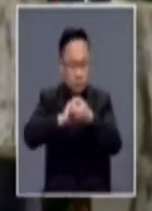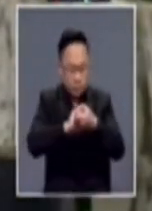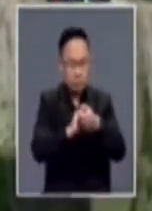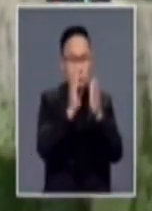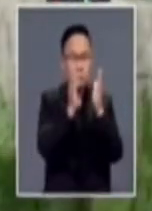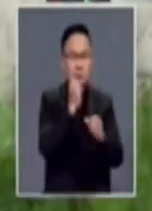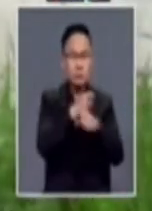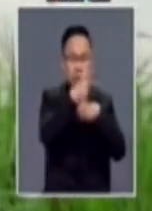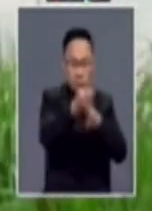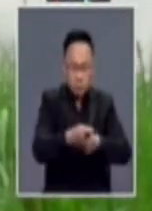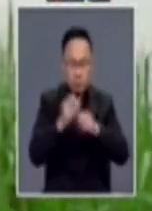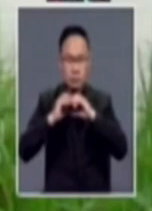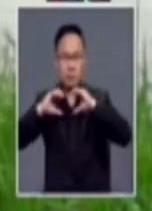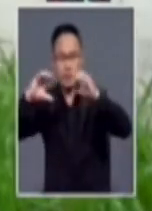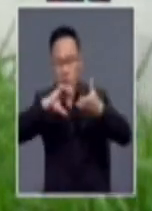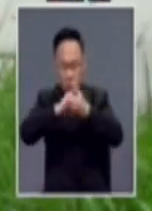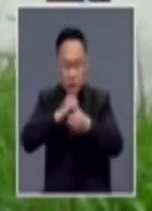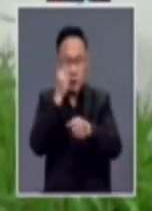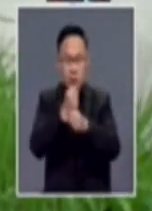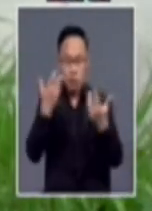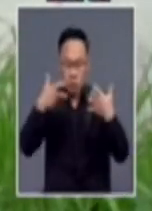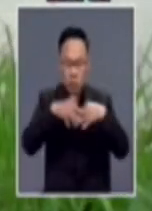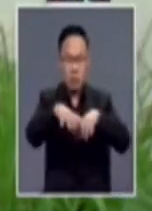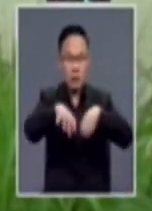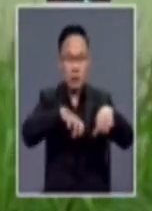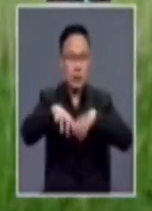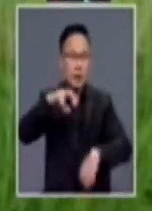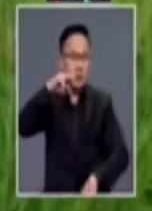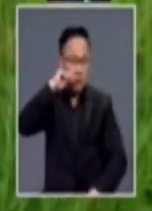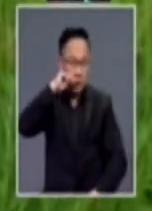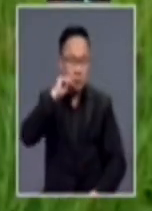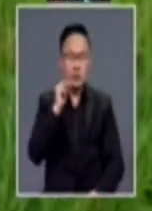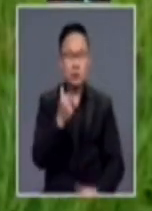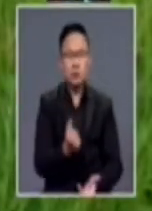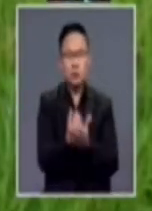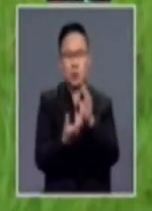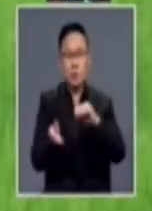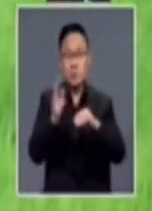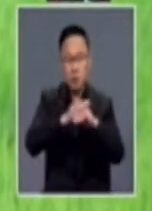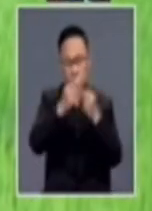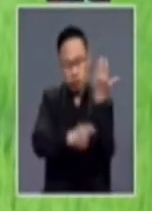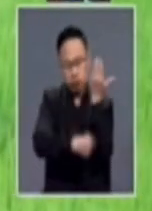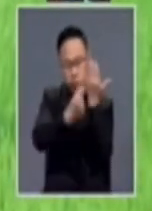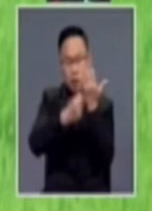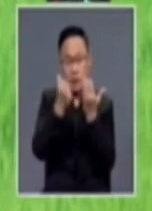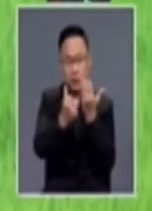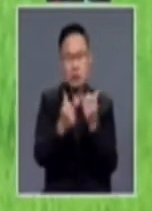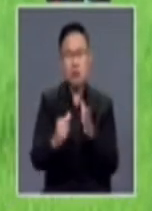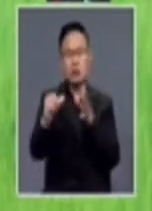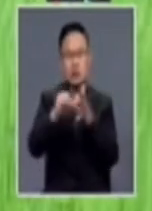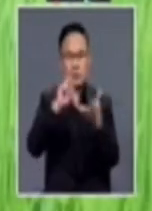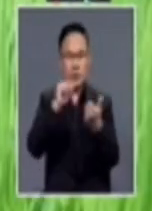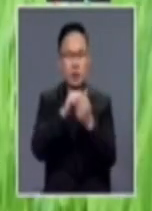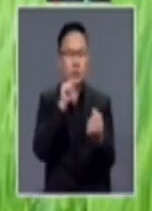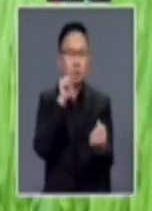ปลี่ยนวิธีการปลูกข้าวเหลื่อมเวลาให้สอดคล้องกับการบริหารจัดการน้ำเพื่อเพิ่มผลผลิตและลดต้นทุนจึงเป็นการแก้ไขปัญ